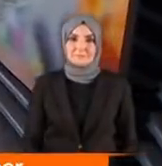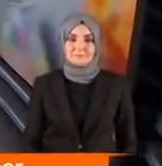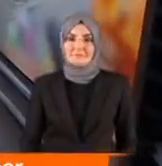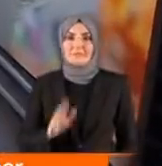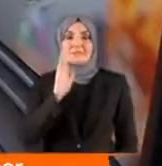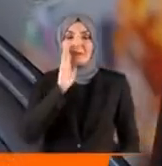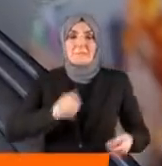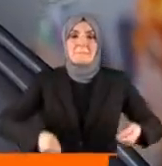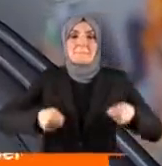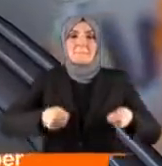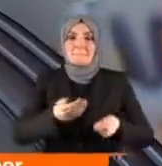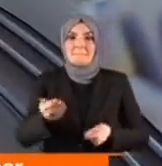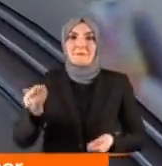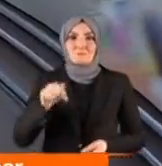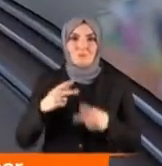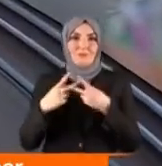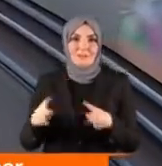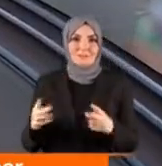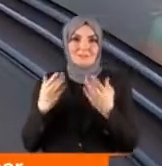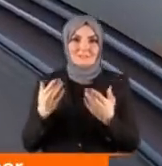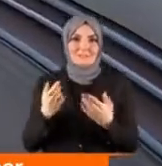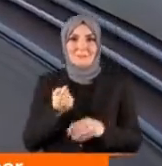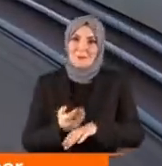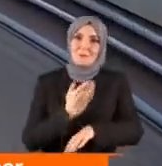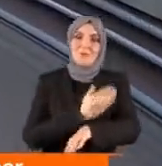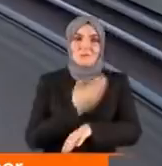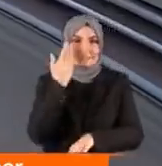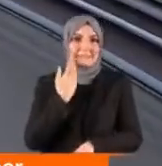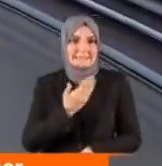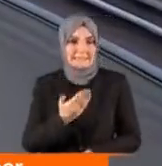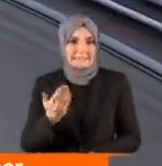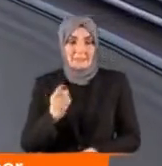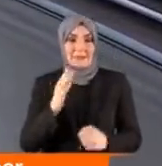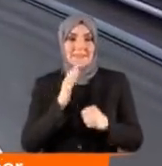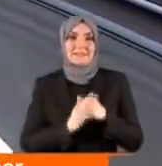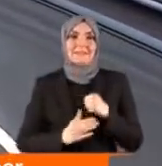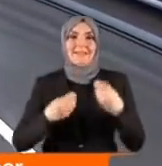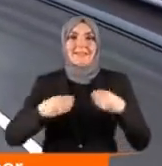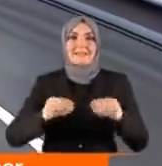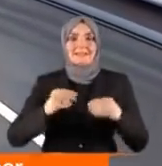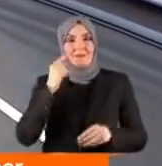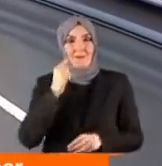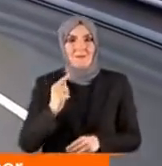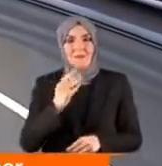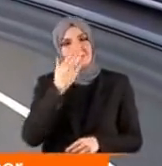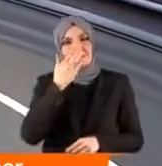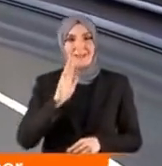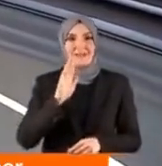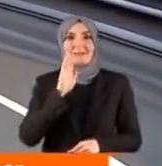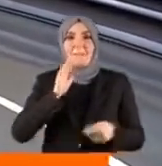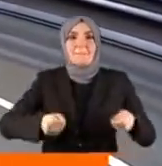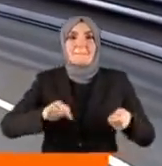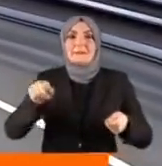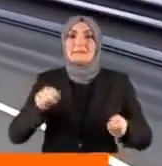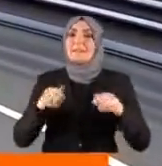semt pazarları kuruldu bugün az önce izledik ama kısıtlamalar da ki elbise mi Sadece pazarlarla sınırlı değildi annelerde